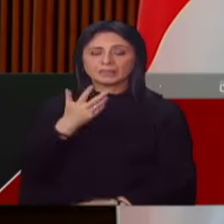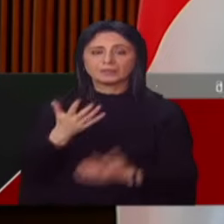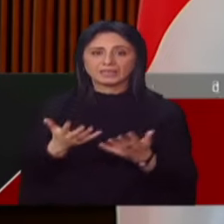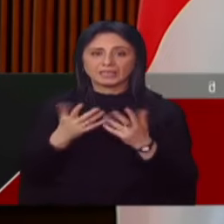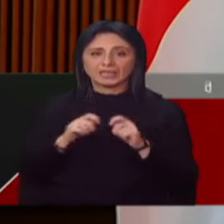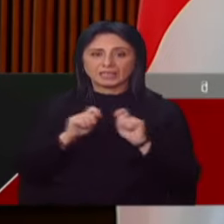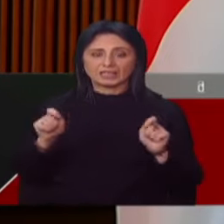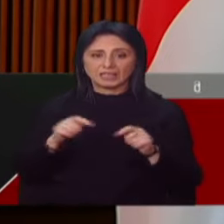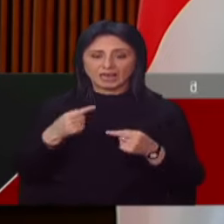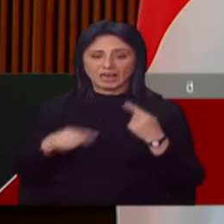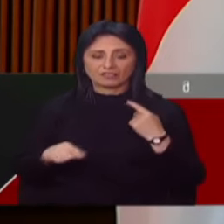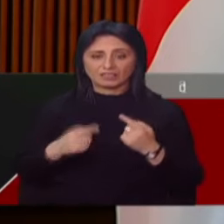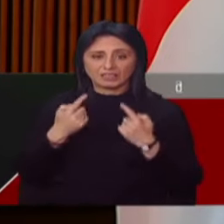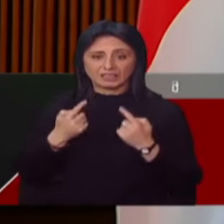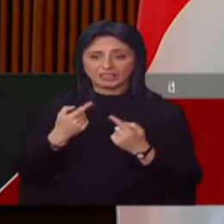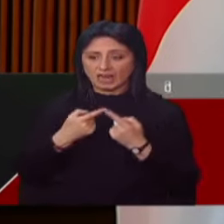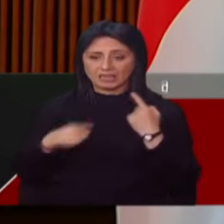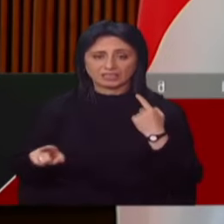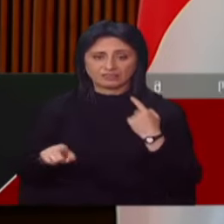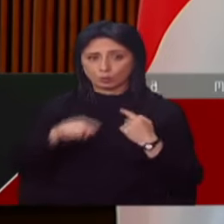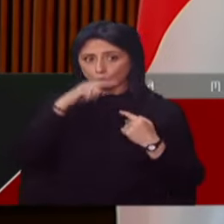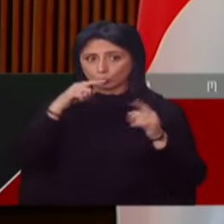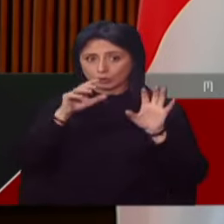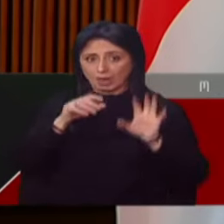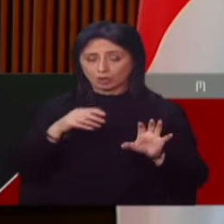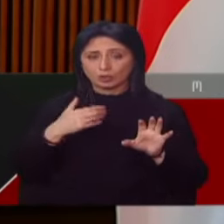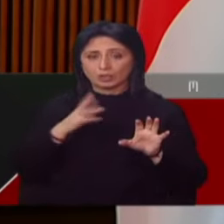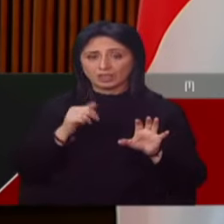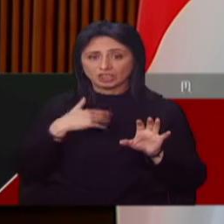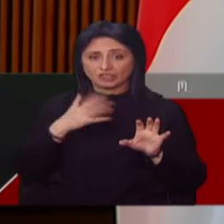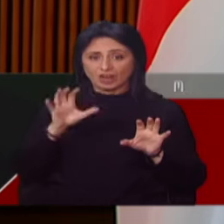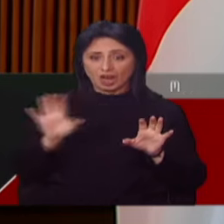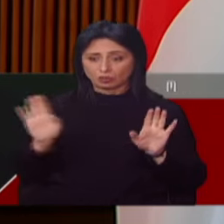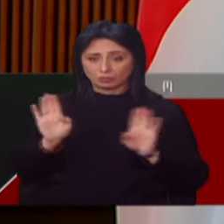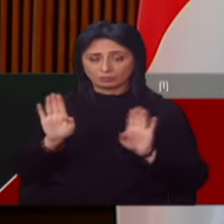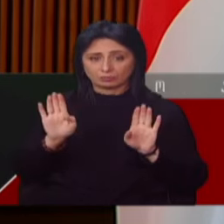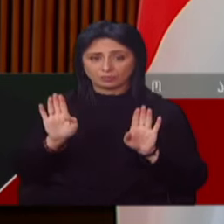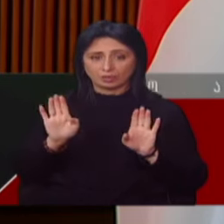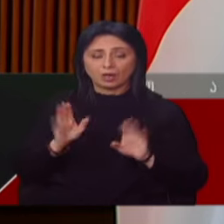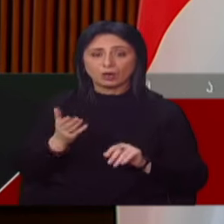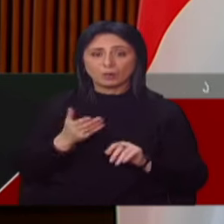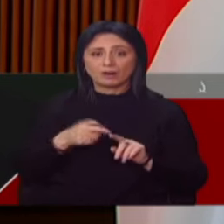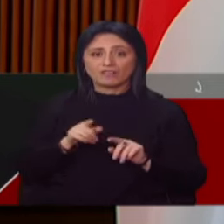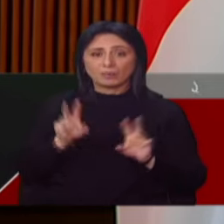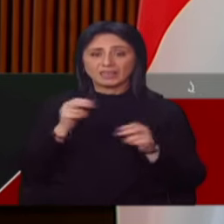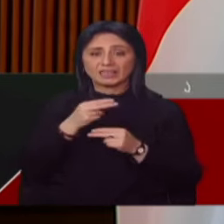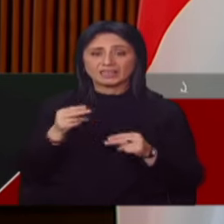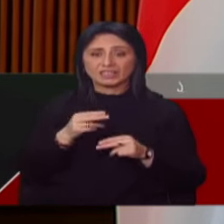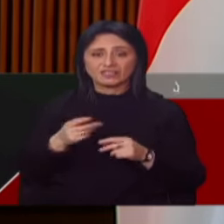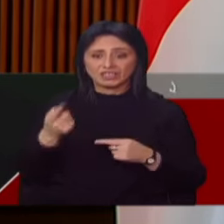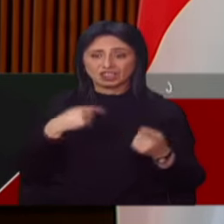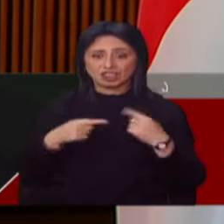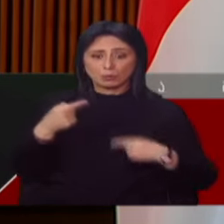ნათელია განსხვავება და იმდენად დიდია განსხვავება რუსულ კანონსა და ჩვენ კანონპროექტ შორის, რომ ამ თემაზე